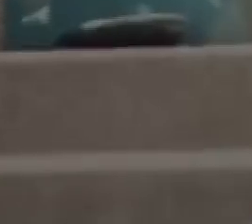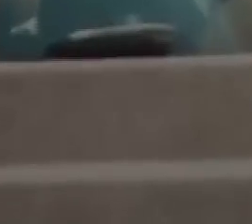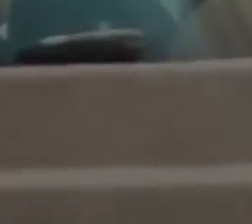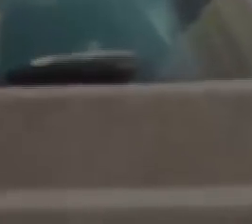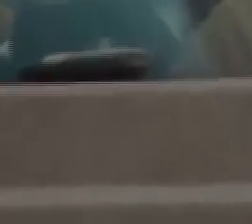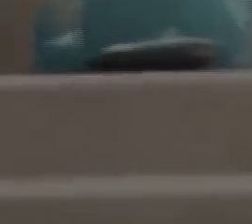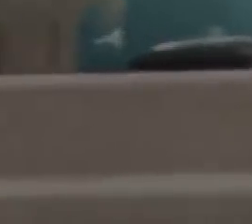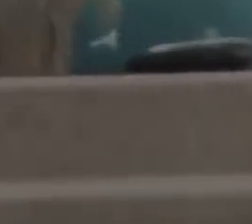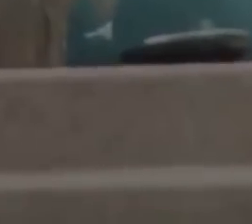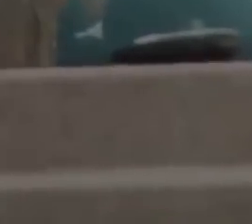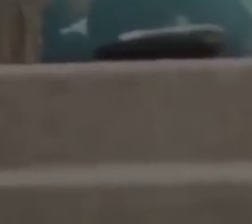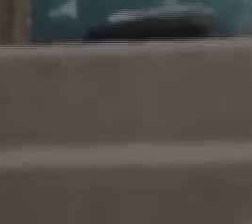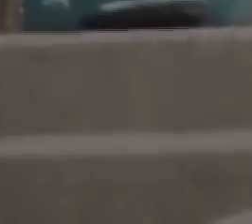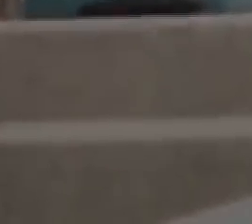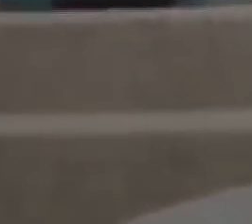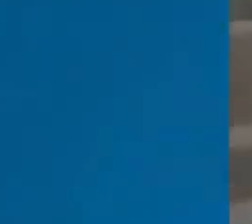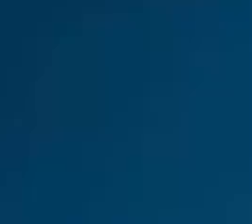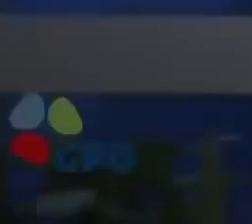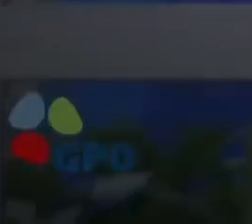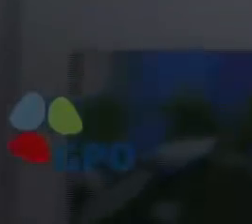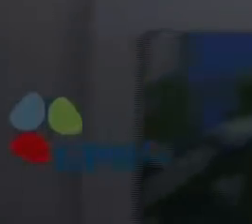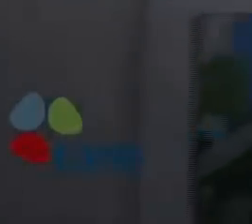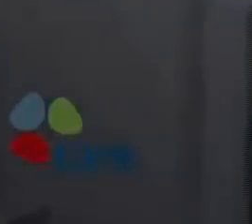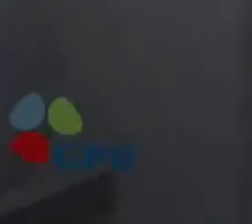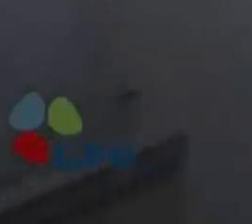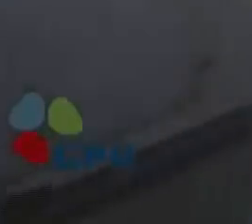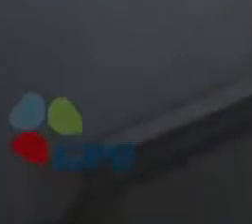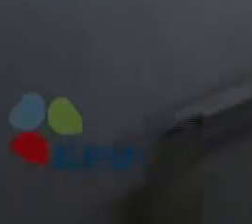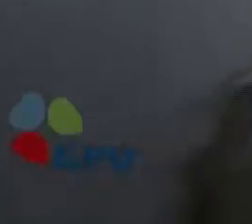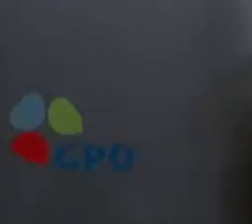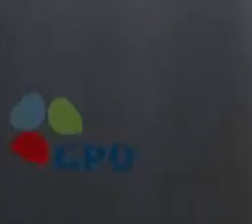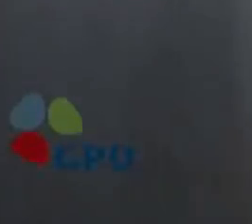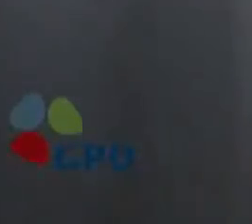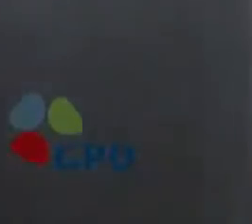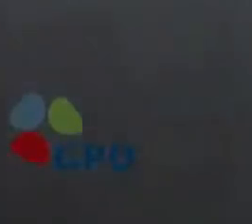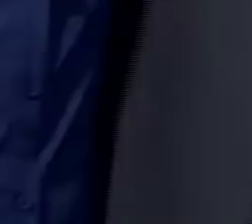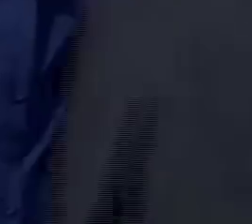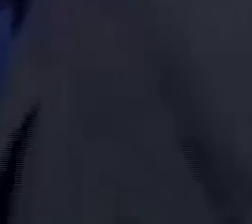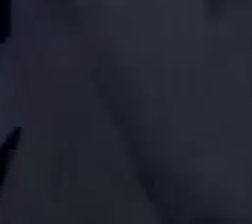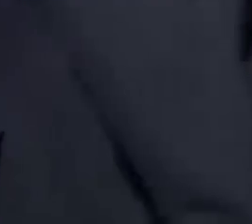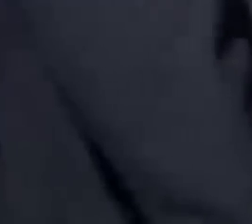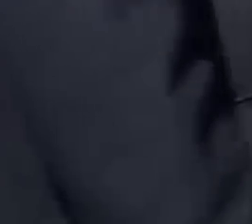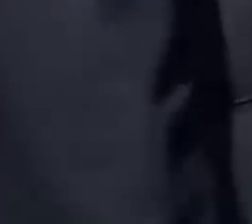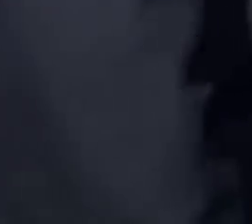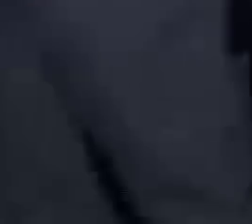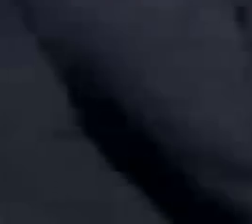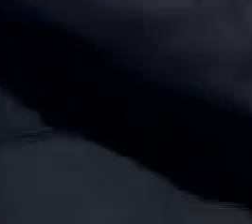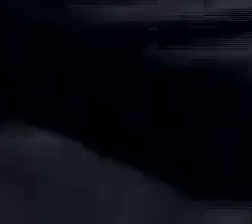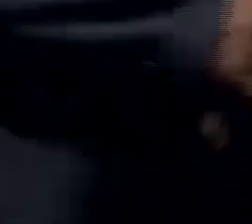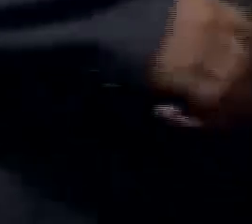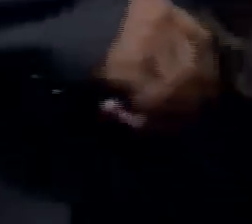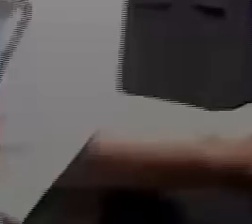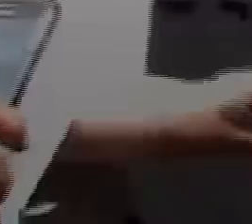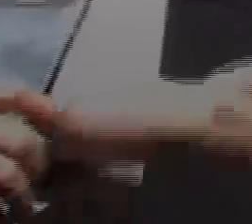לא יודע מי נותן, מה נותן, מי מקבל, מה מקבל. ראש ממשלה בחקירה, פרסום ראשון, שרים בליכוד